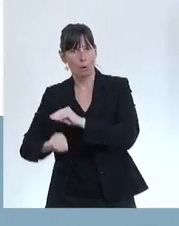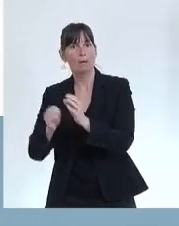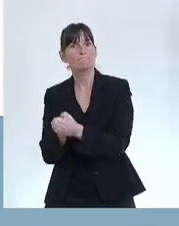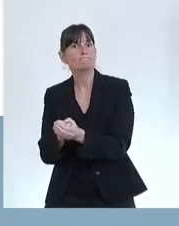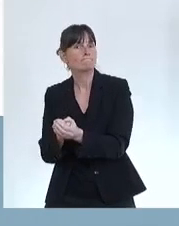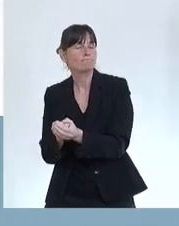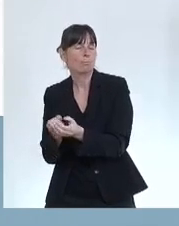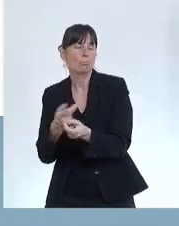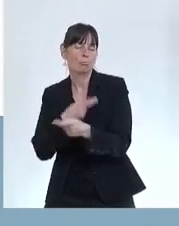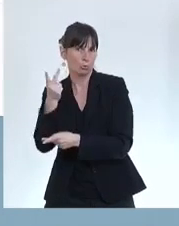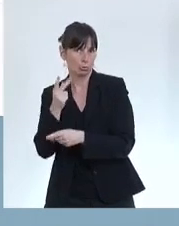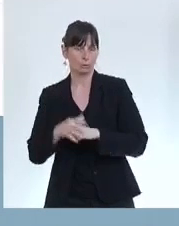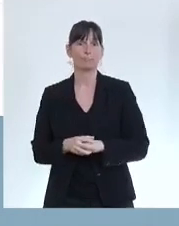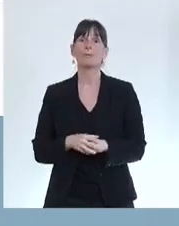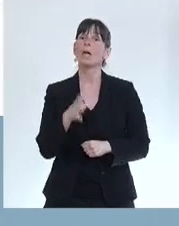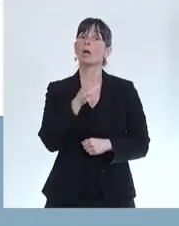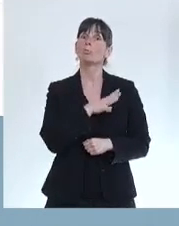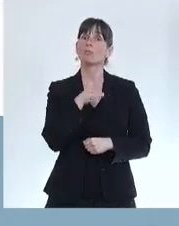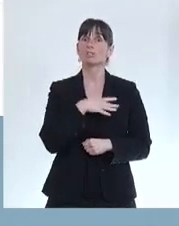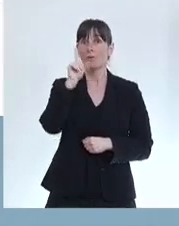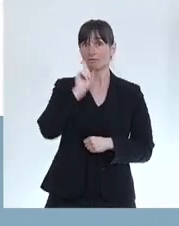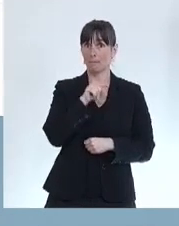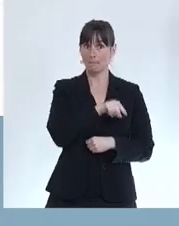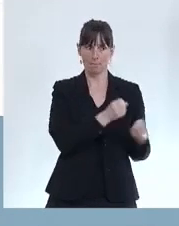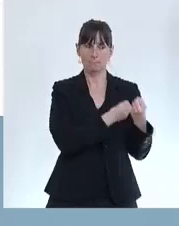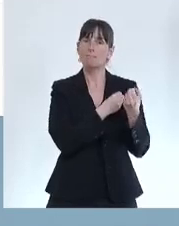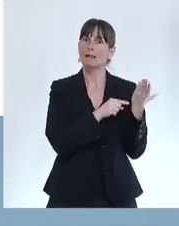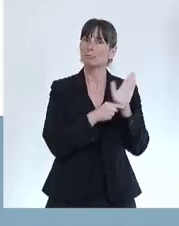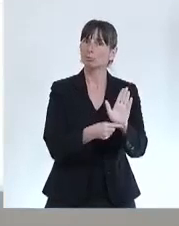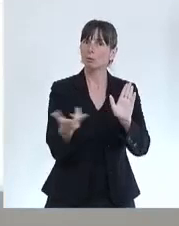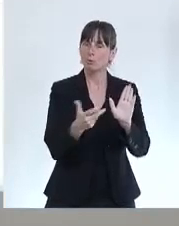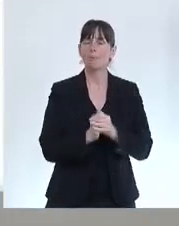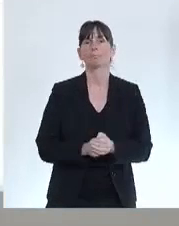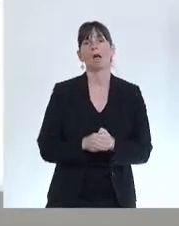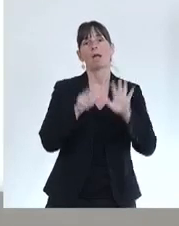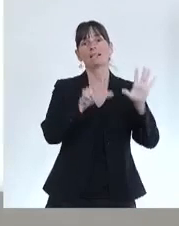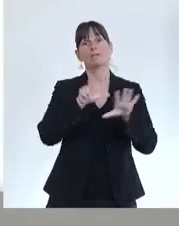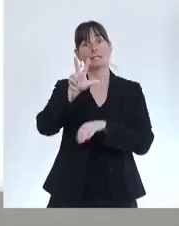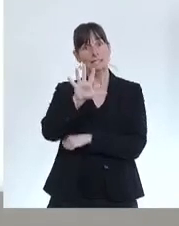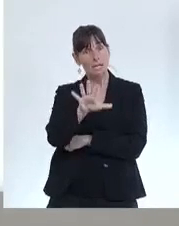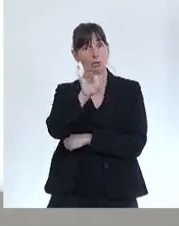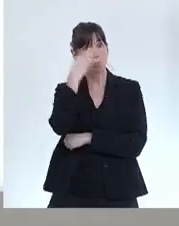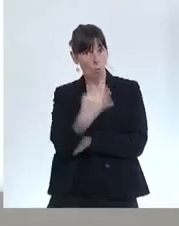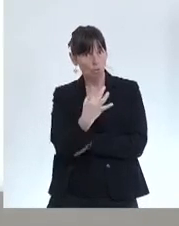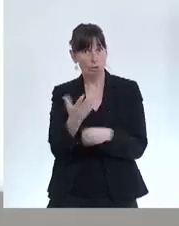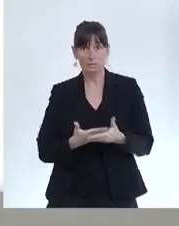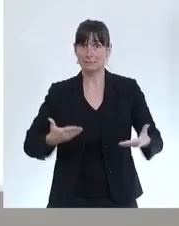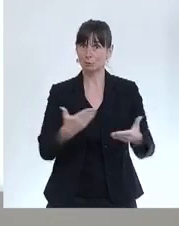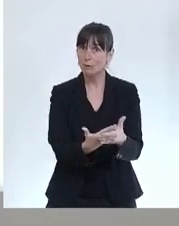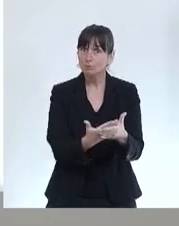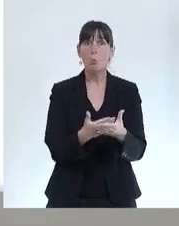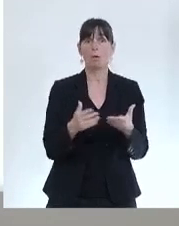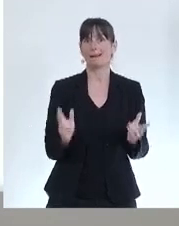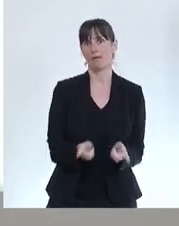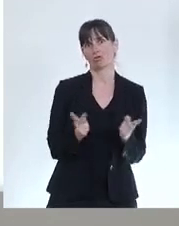Lacombe, 80 à 85% des cas de Covid-19 sont bénins, désagréables sans